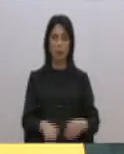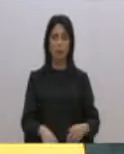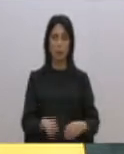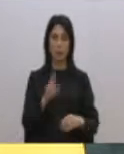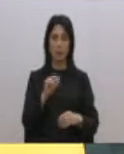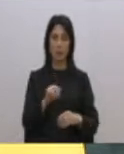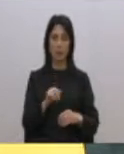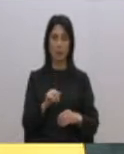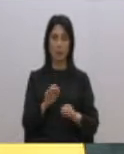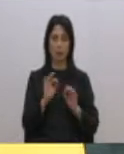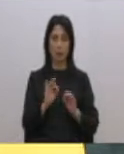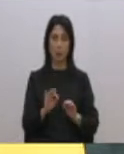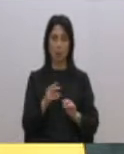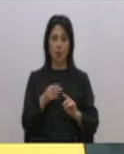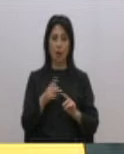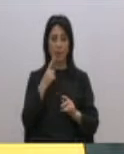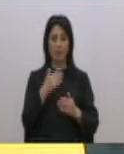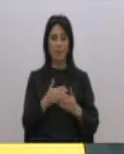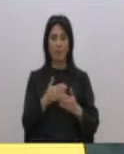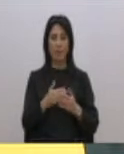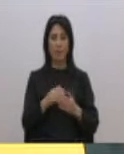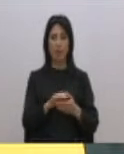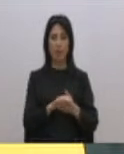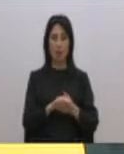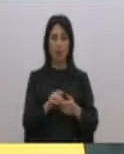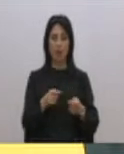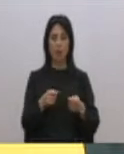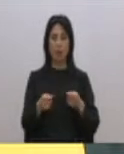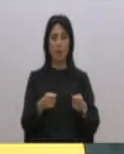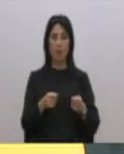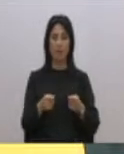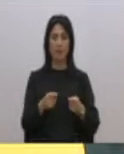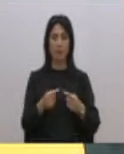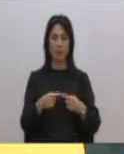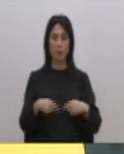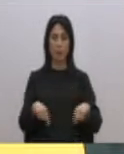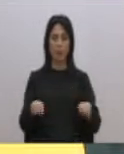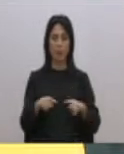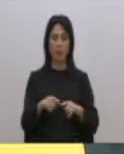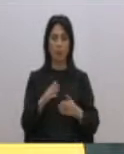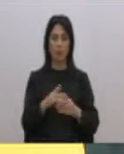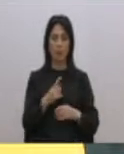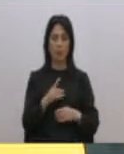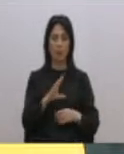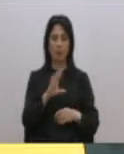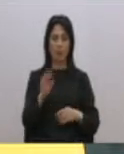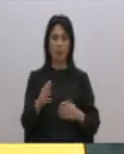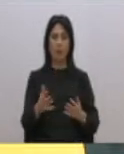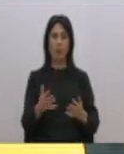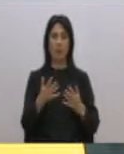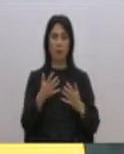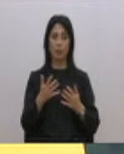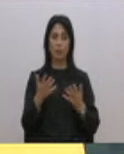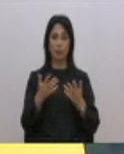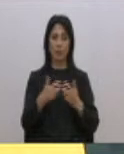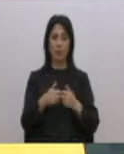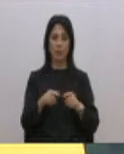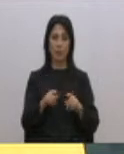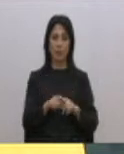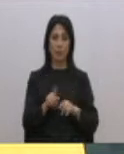da, astored am toal s-a zrisit colectorul martuis organizația, ari se tertipalaze efectorul mecanismii,